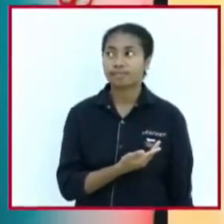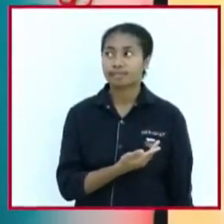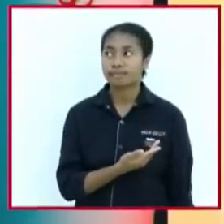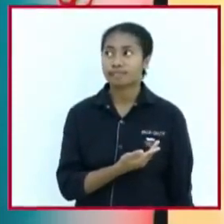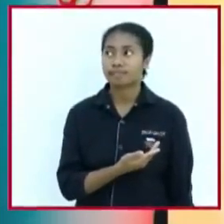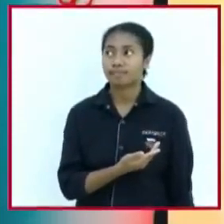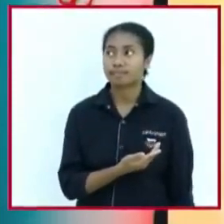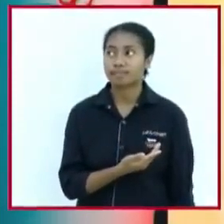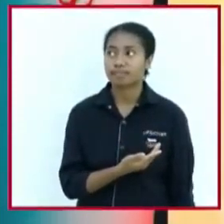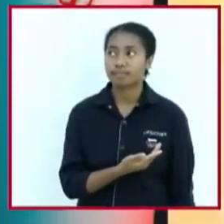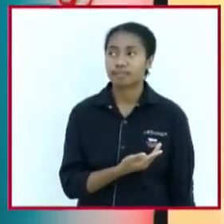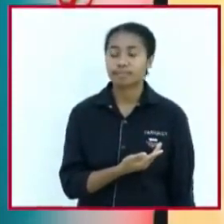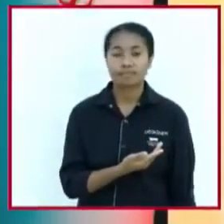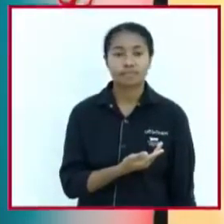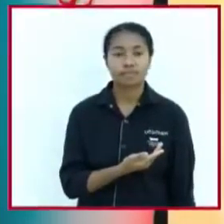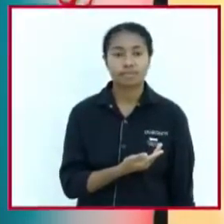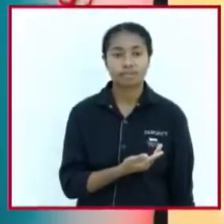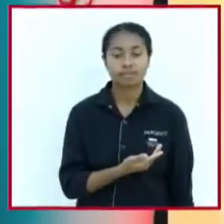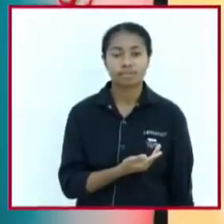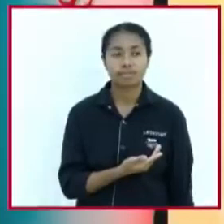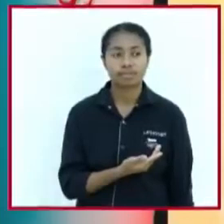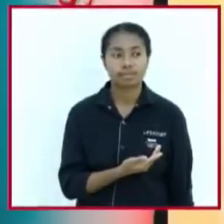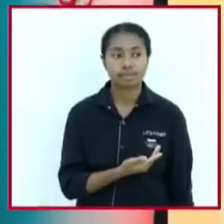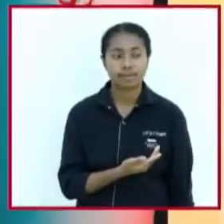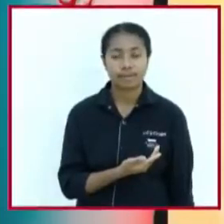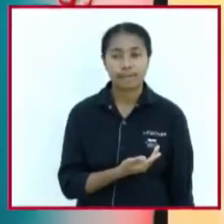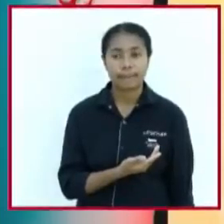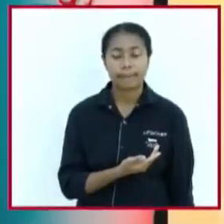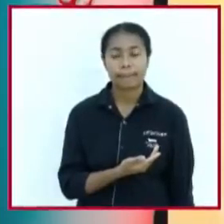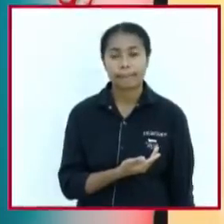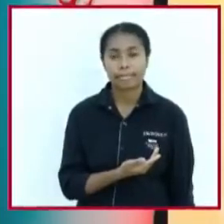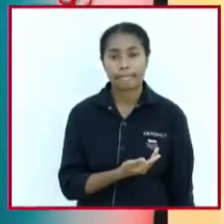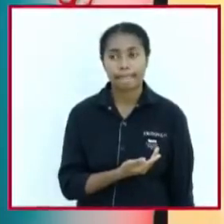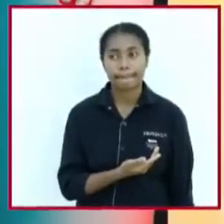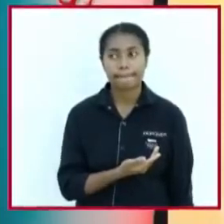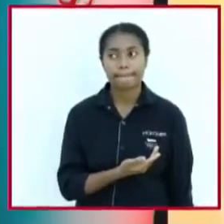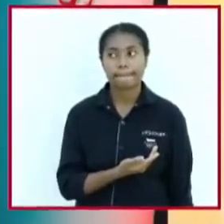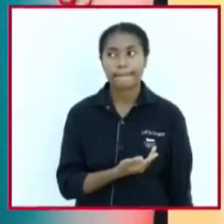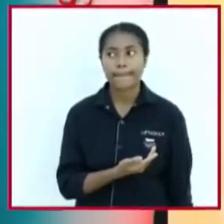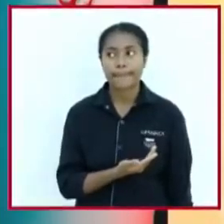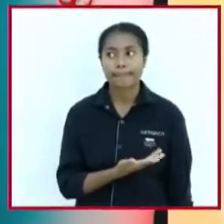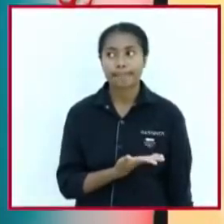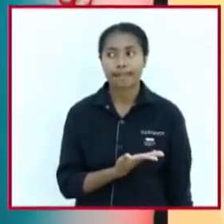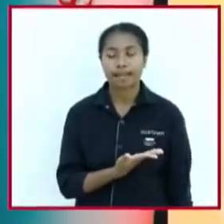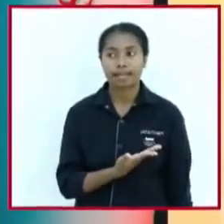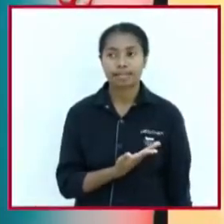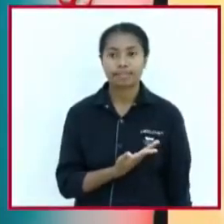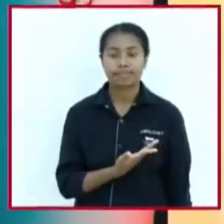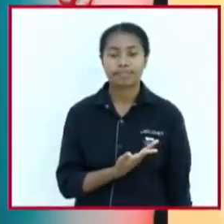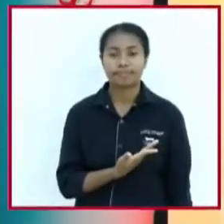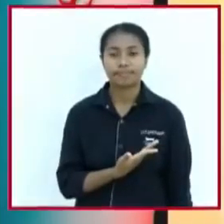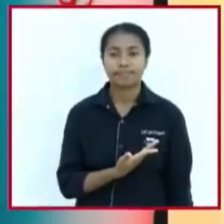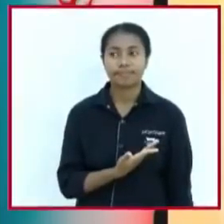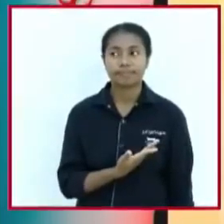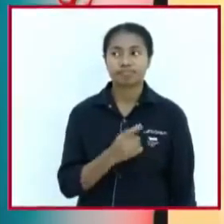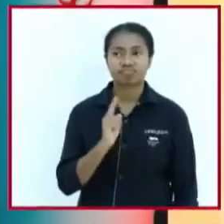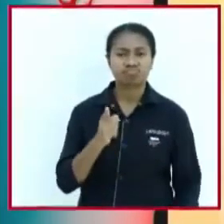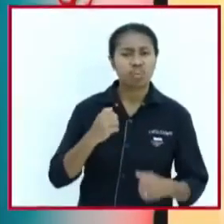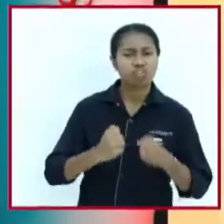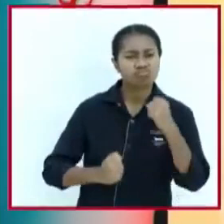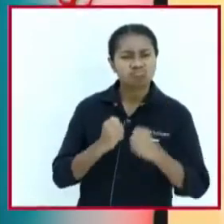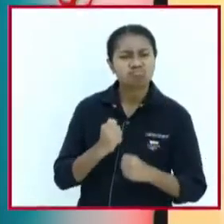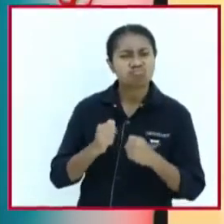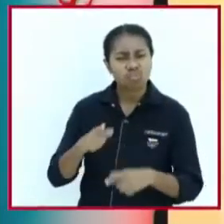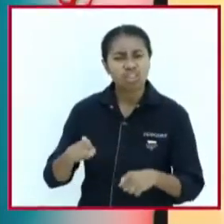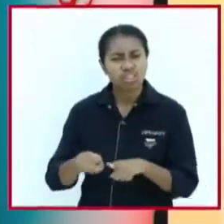dosa yang begitu merintangi kita dan berlomba dengan tekun dalam perlombaan yang diwajibkan bagi kita kalau mau lari dengan